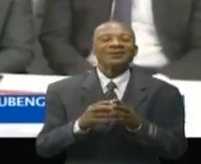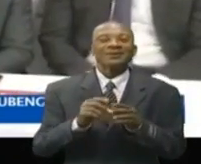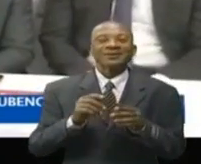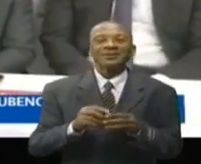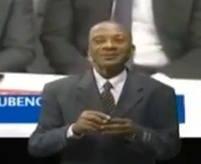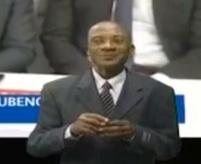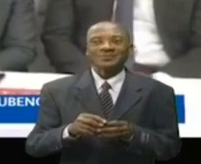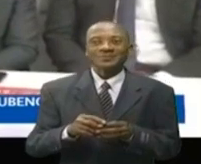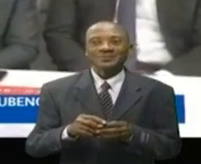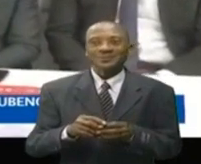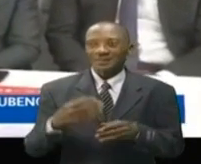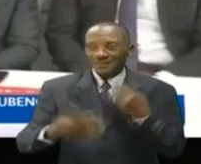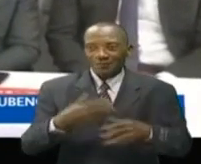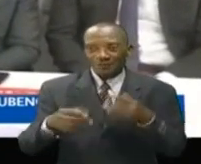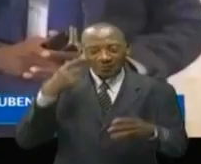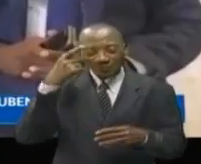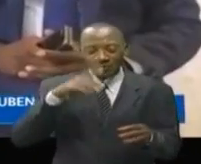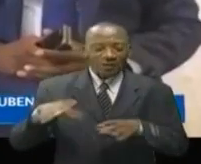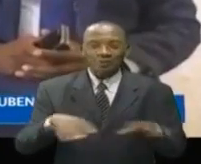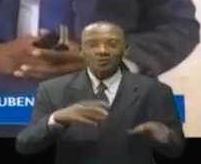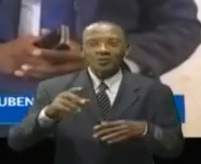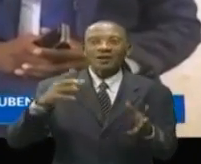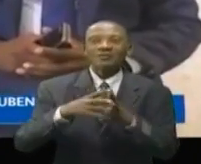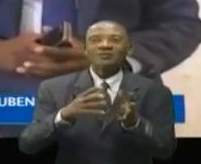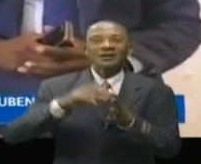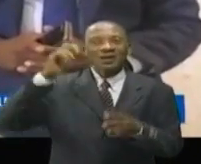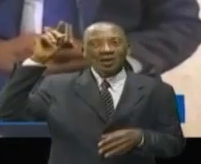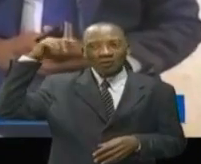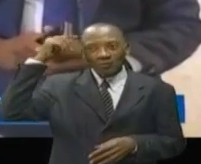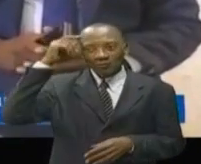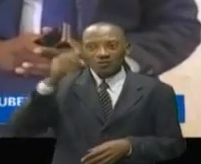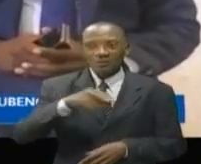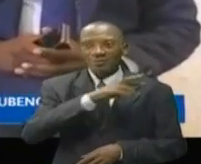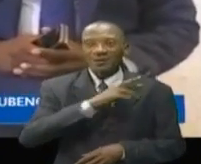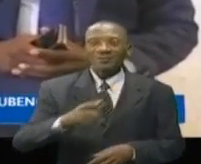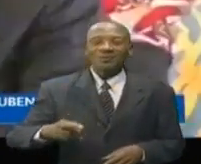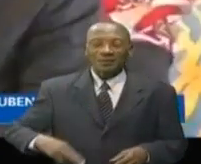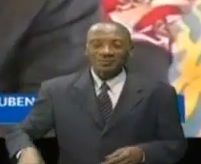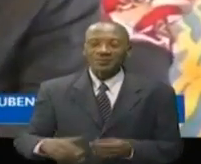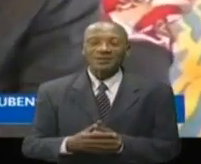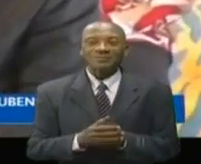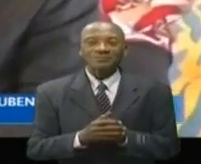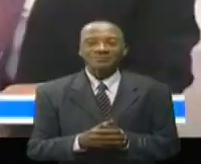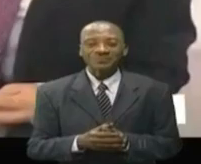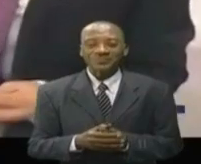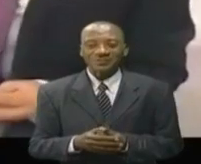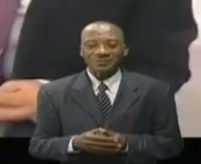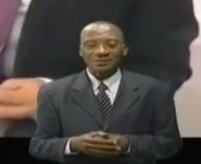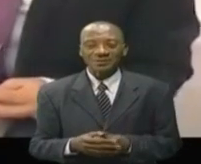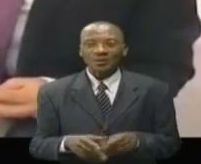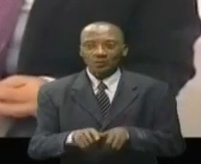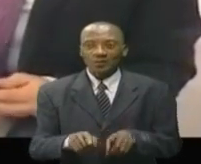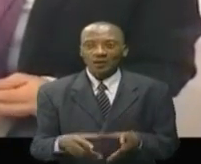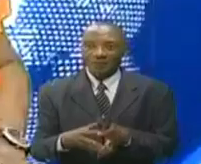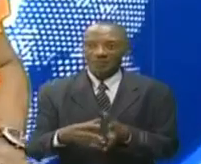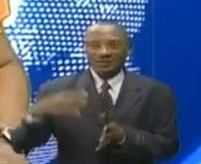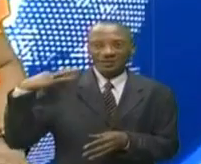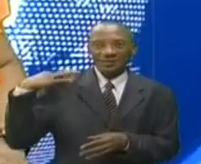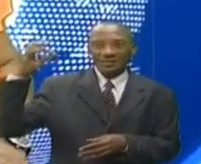le renforcement du suivi. On prépare à cette cérémonie quelques membres du gouvernement et les délégués des bailleurs de